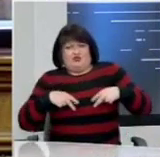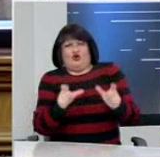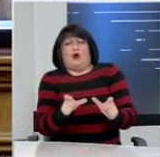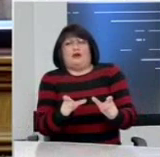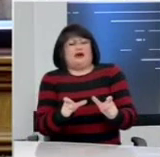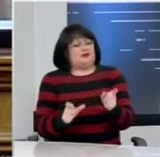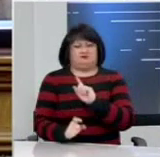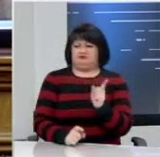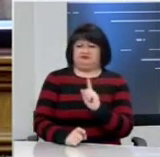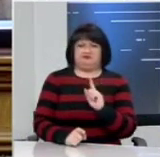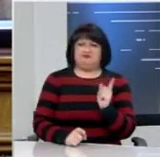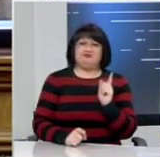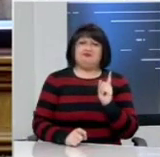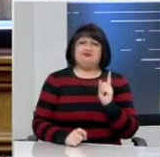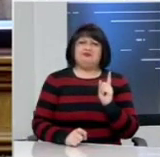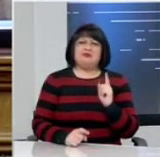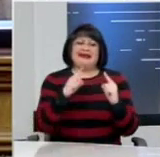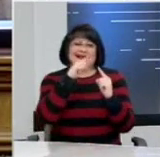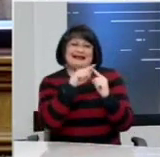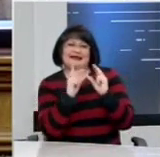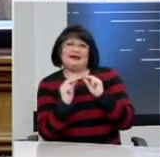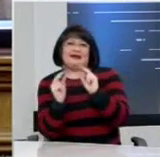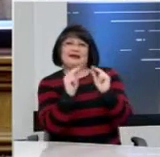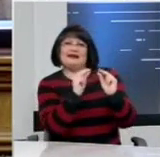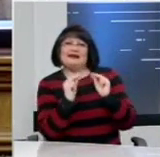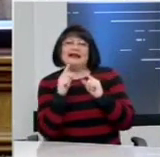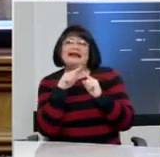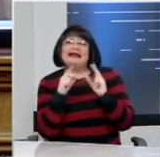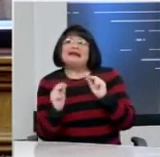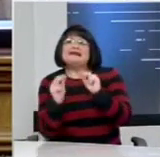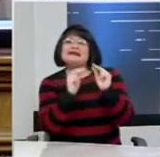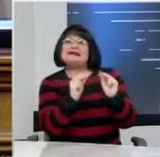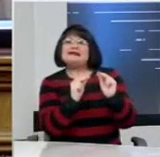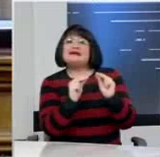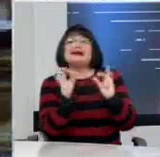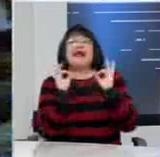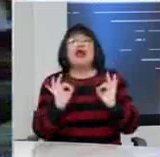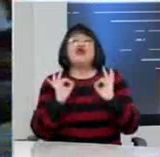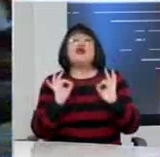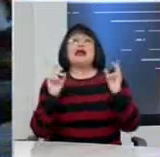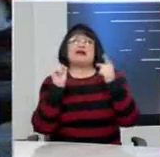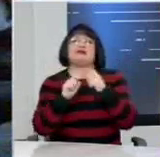λέγοντας ότι οι τεχνικές συζητήσεις για τα μέτρα οικοδόμησης εμπιστοσύνης θα πραγματοποιηθούν κανονικά.